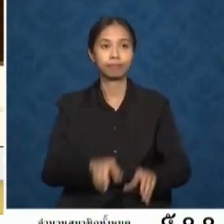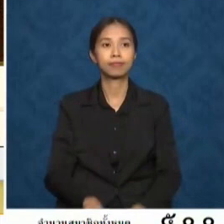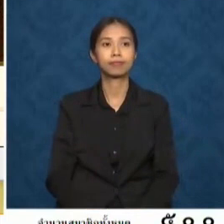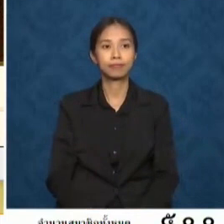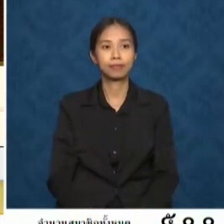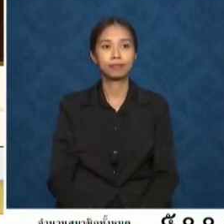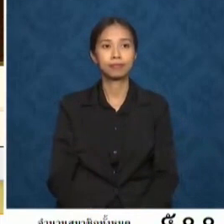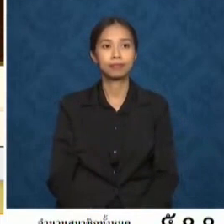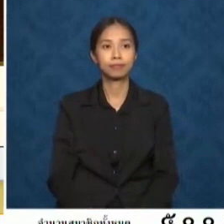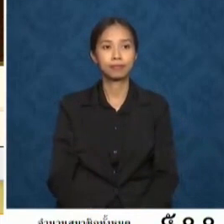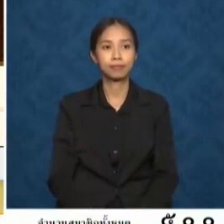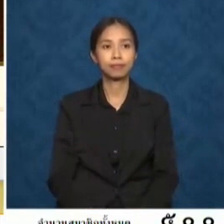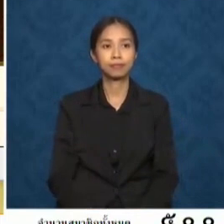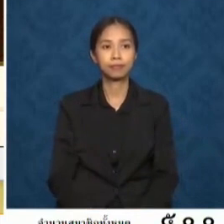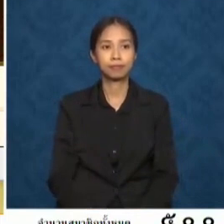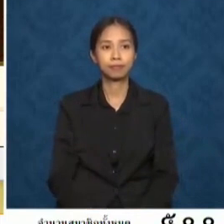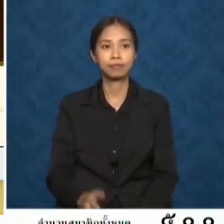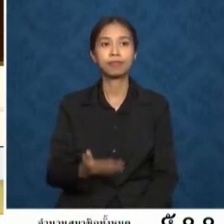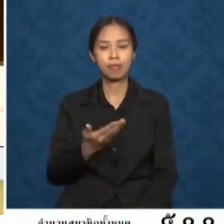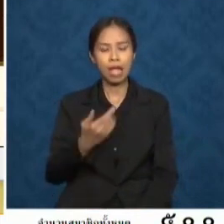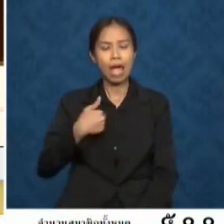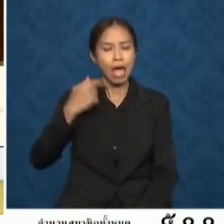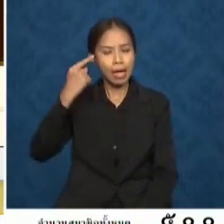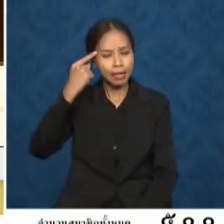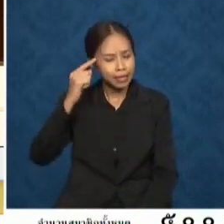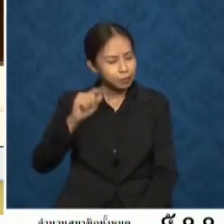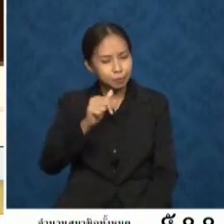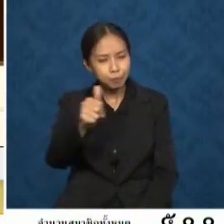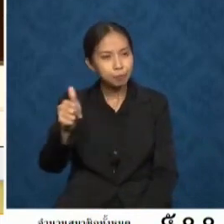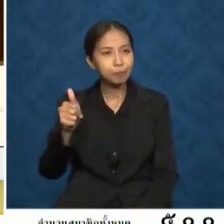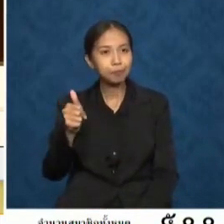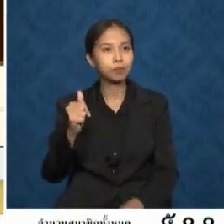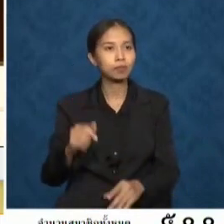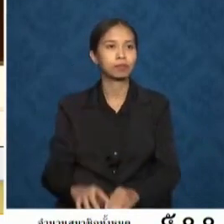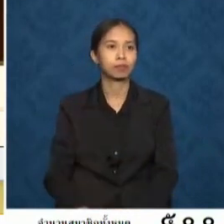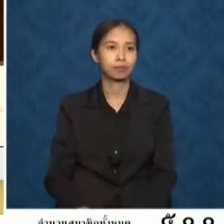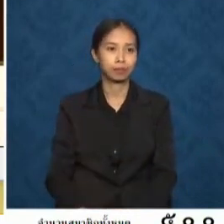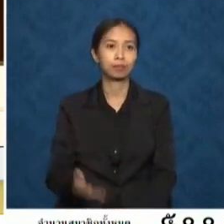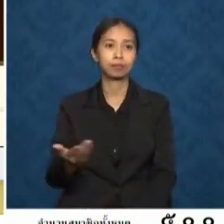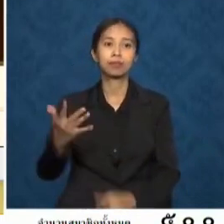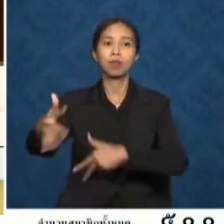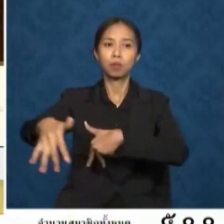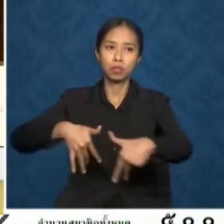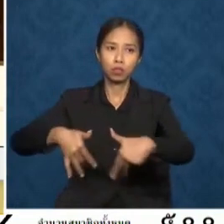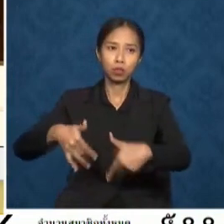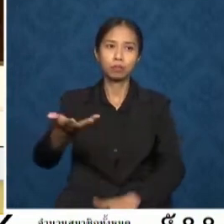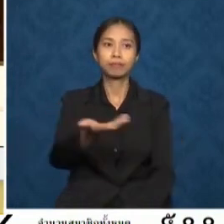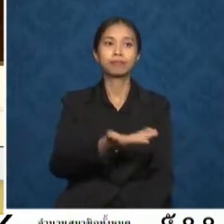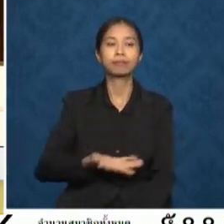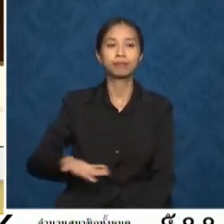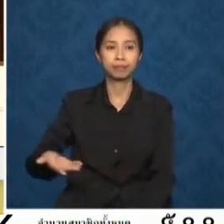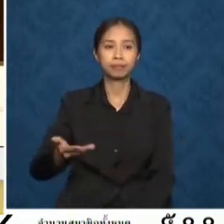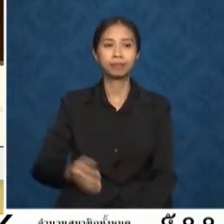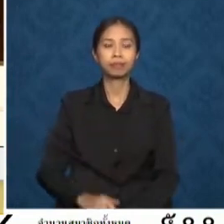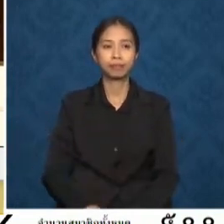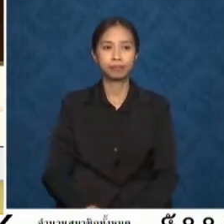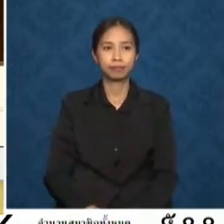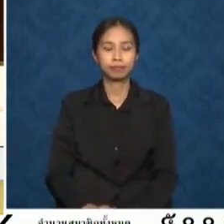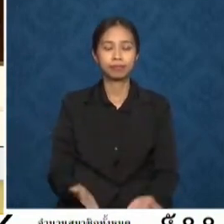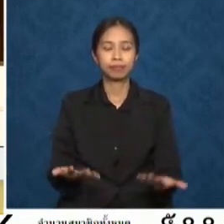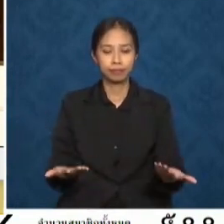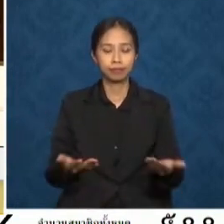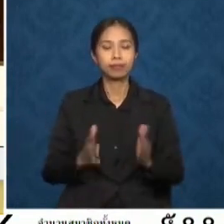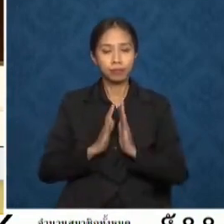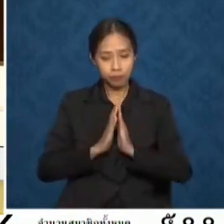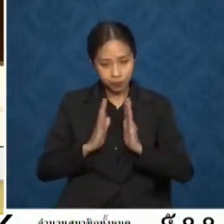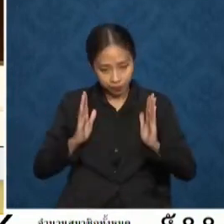อน่าจะสรางสันนะครับเชญครั ปชาชวผตดสนครั เชิญครับเชิญต่อครัขอบคุณคะ ทานประทาน